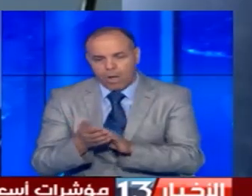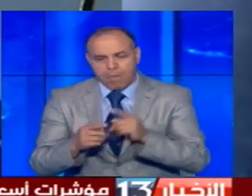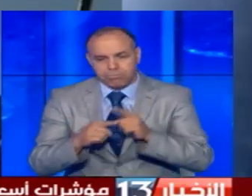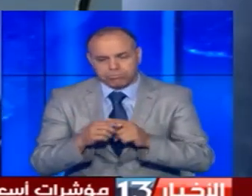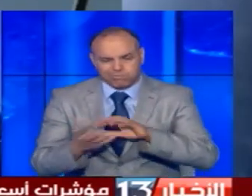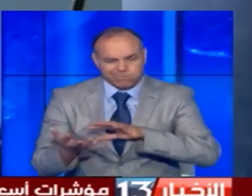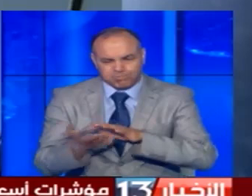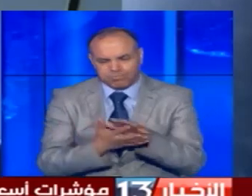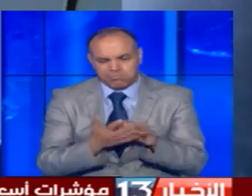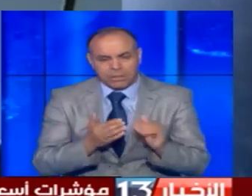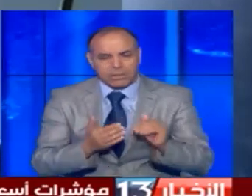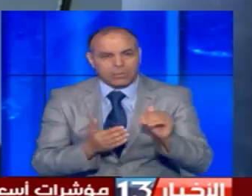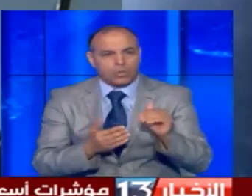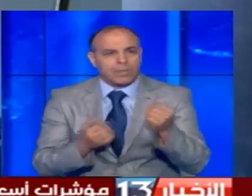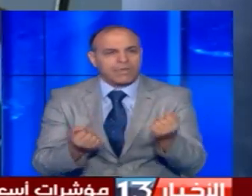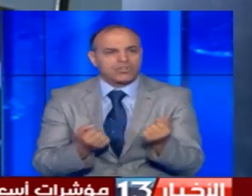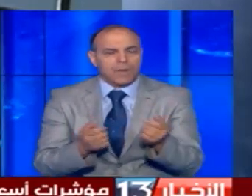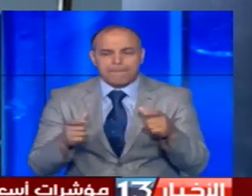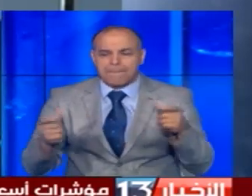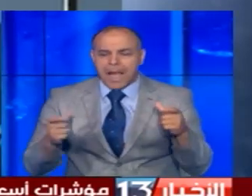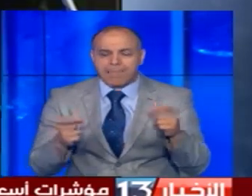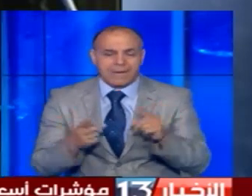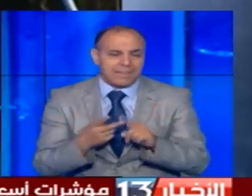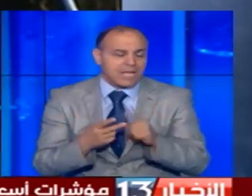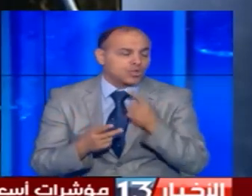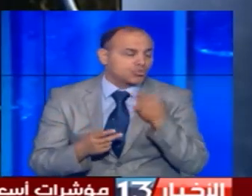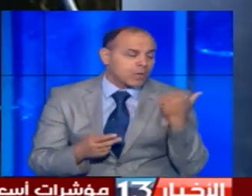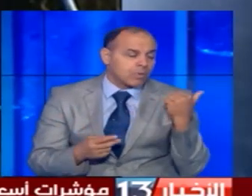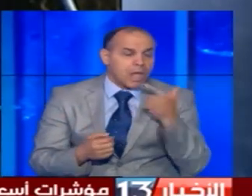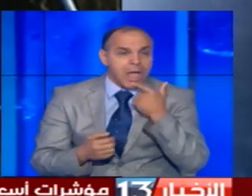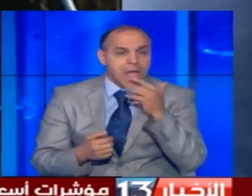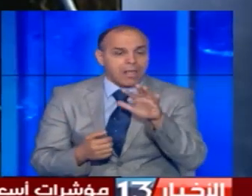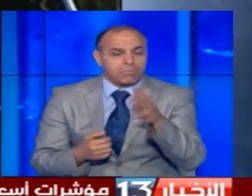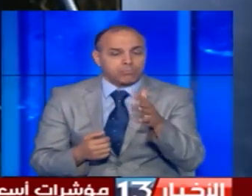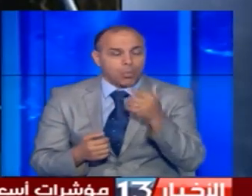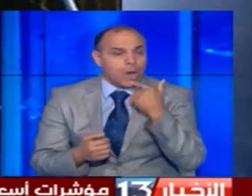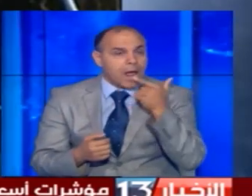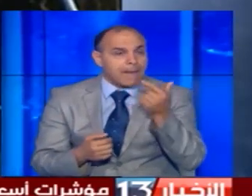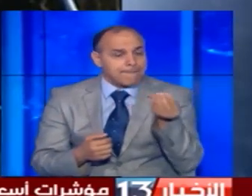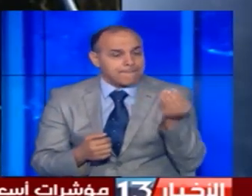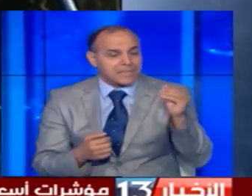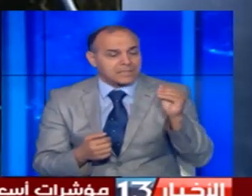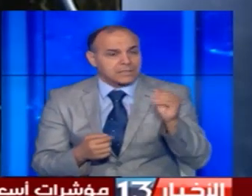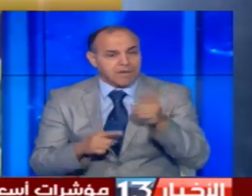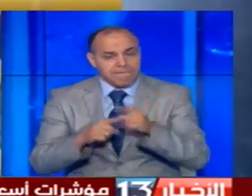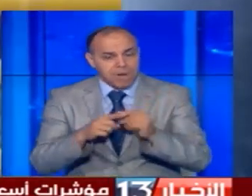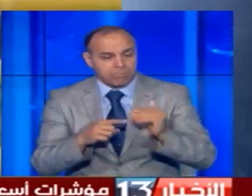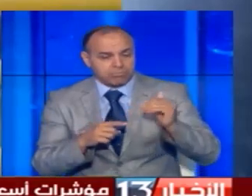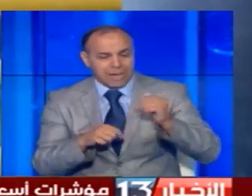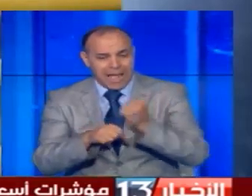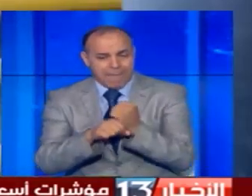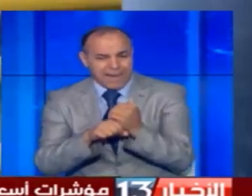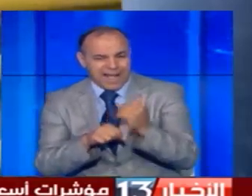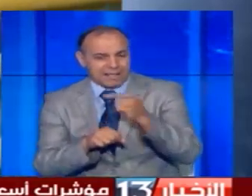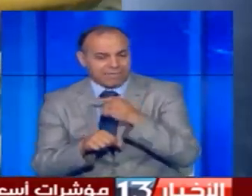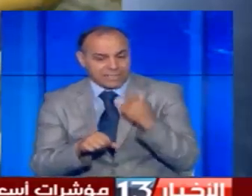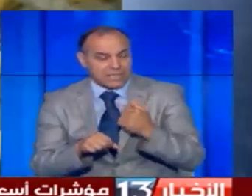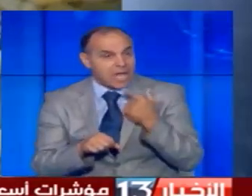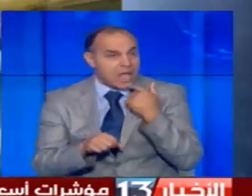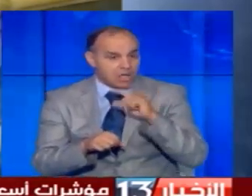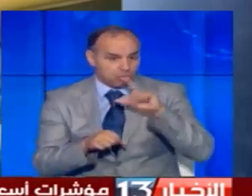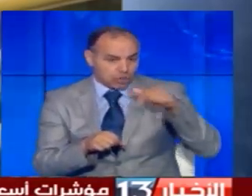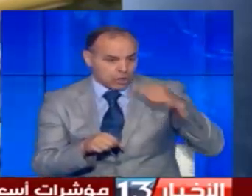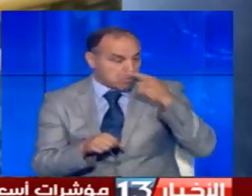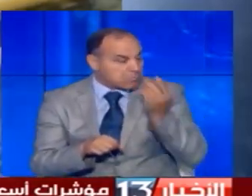وتيره النمو لان سنه المصانع في عامين في جوان بلا يشيروا الى مزيد من الضعف في اوضاع الاعمال خلال الاشهر